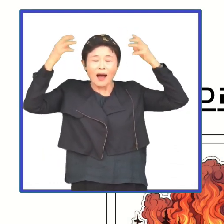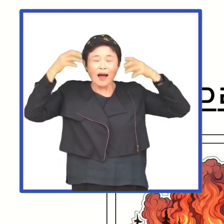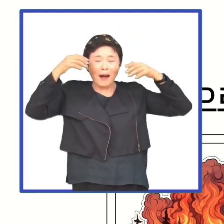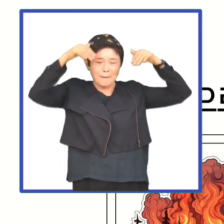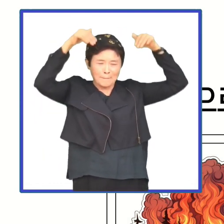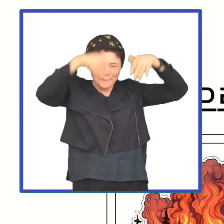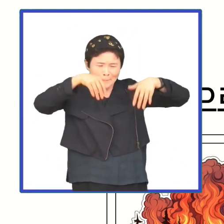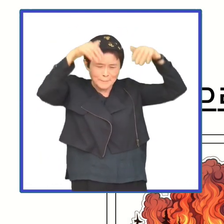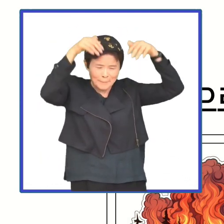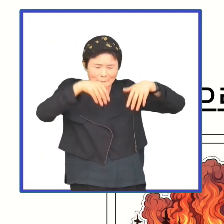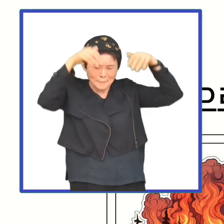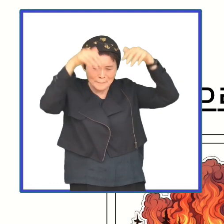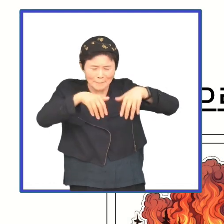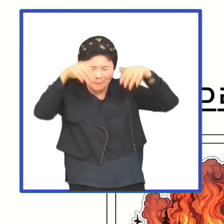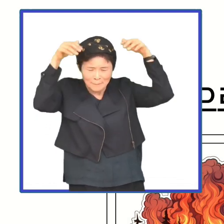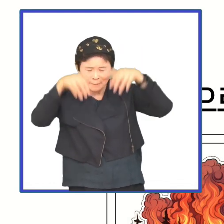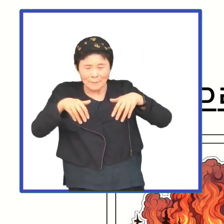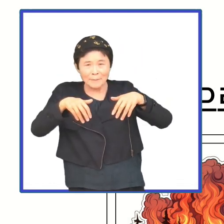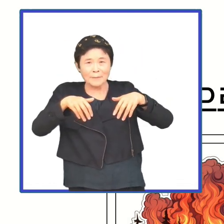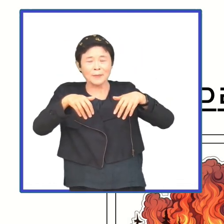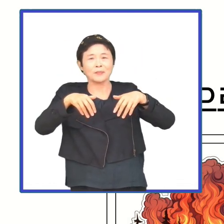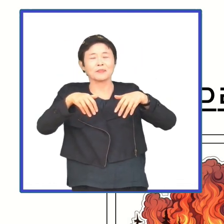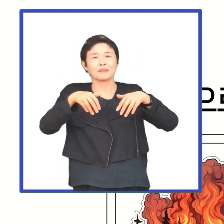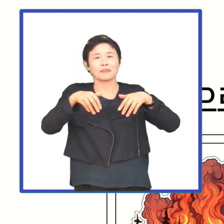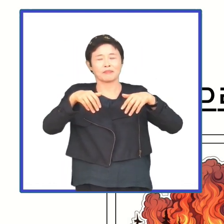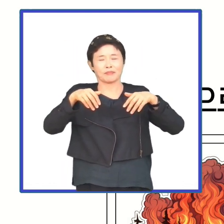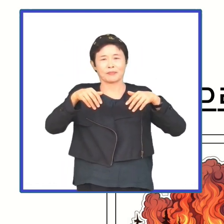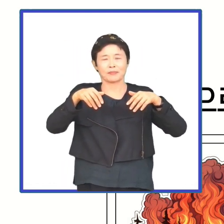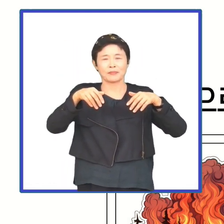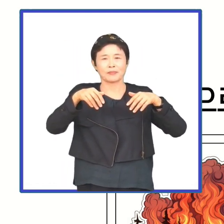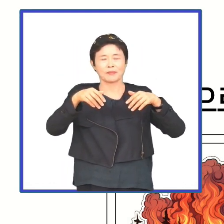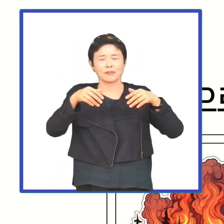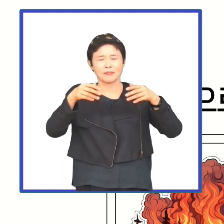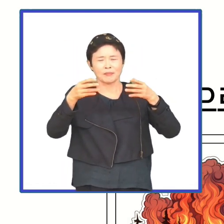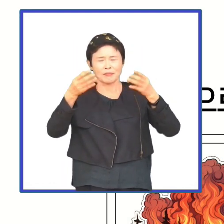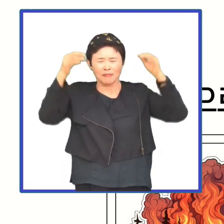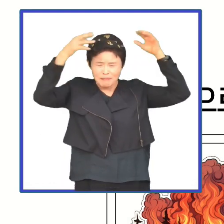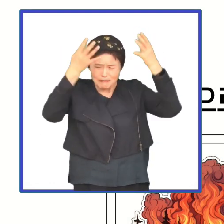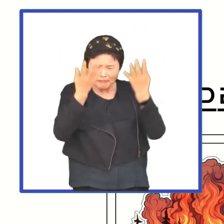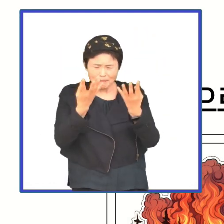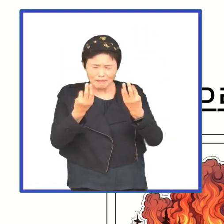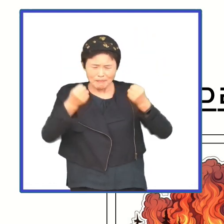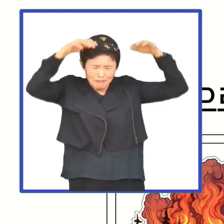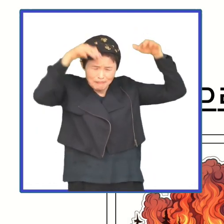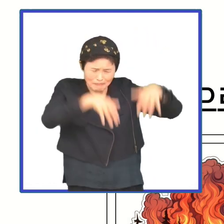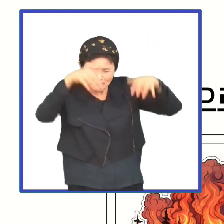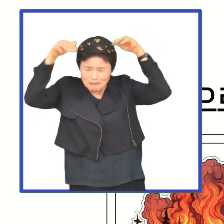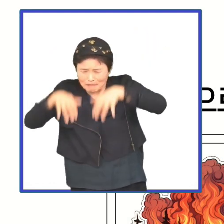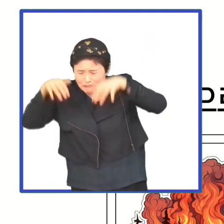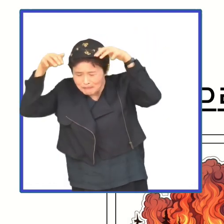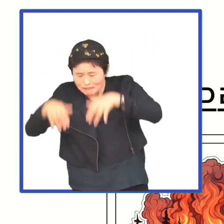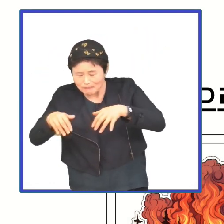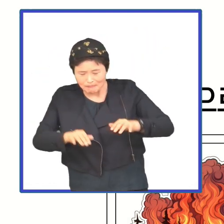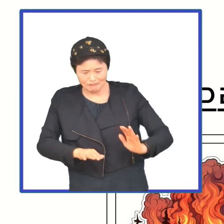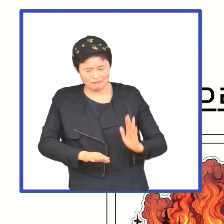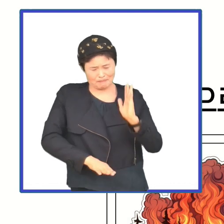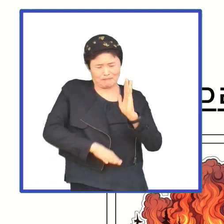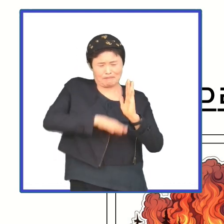비가 많이 내리는 장마 기간이 있는데요. 그 기간이 되면은 많은 폭우로 인해서 홍수가 발생할 수